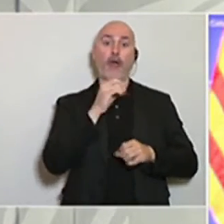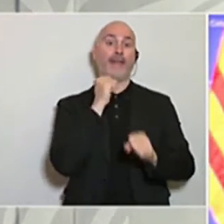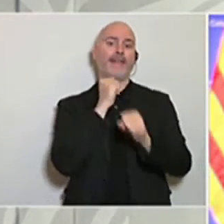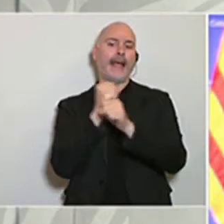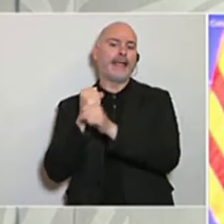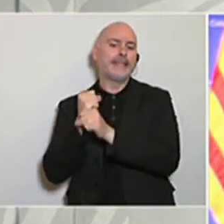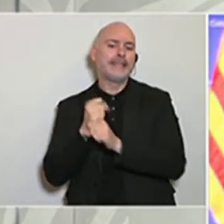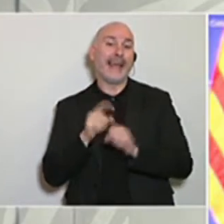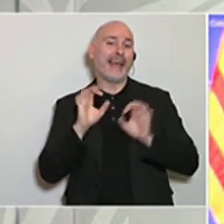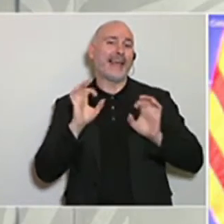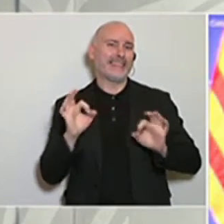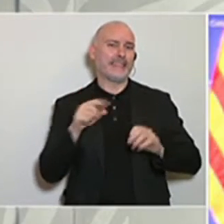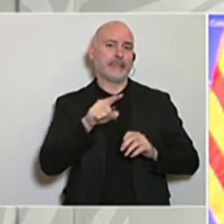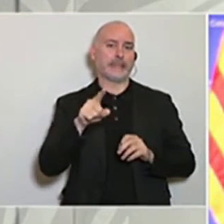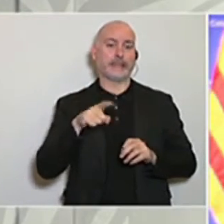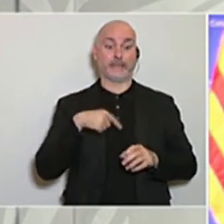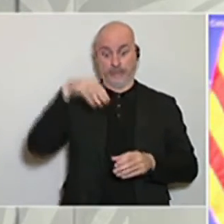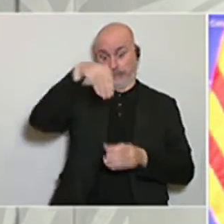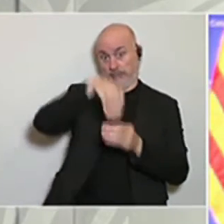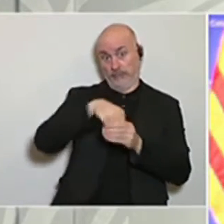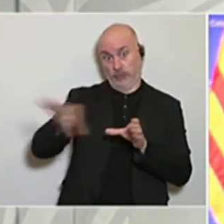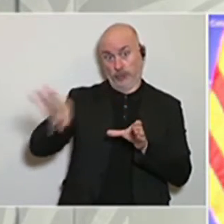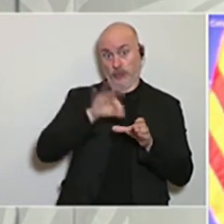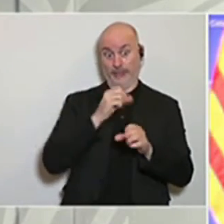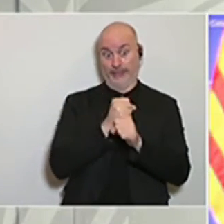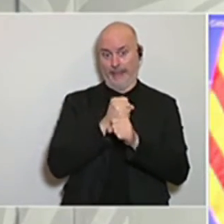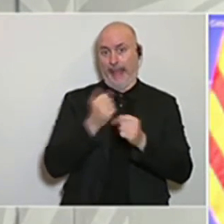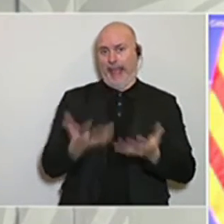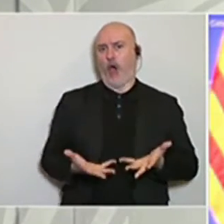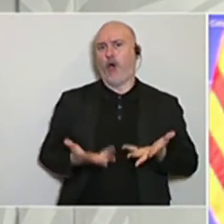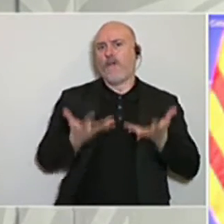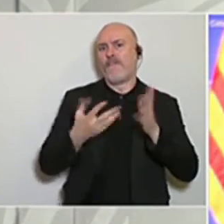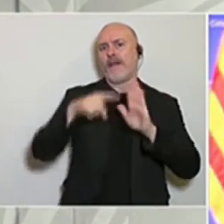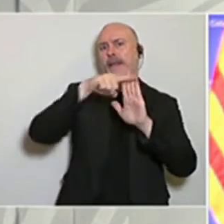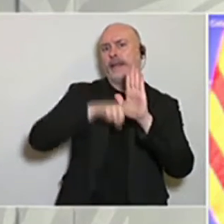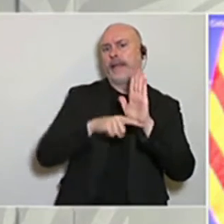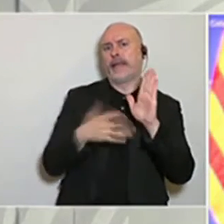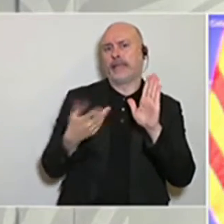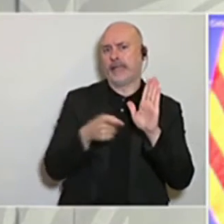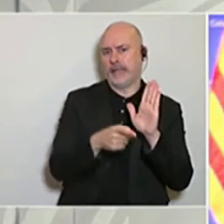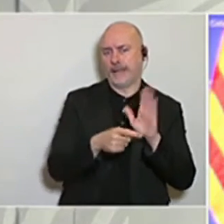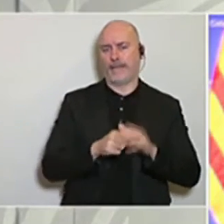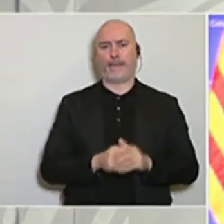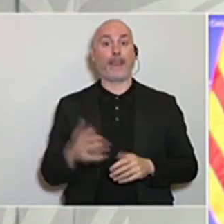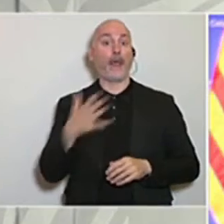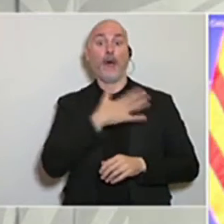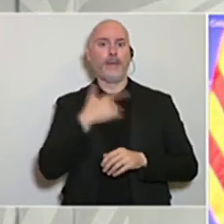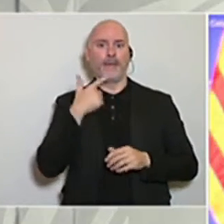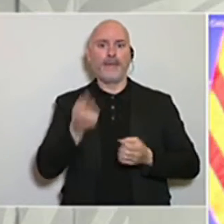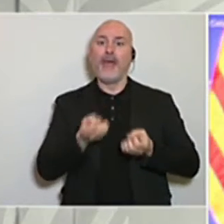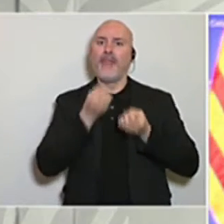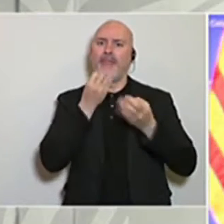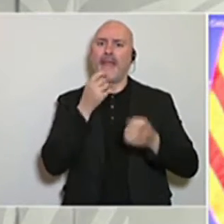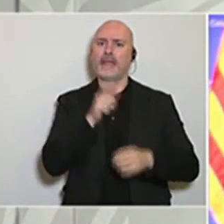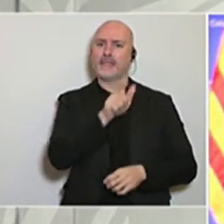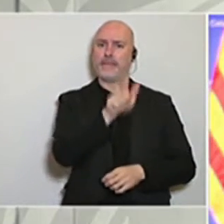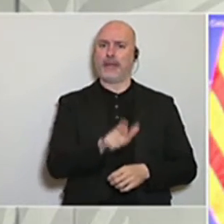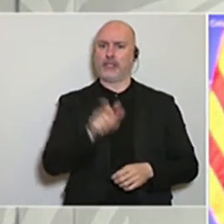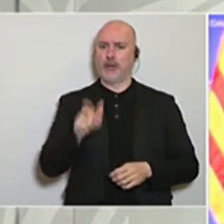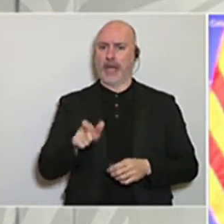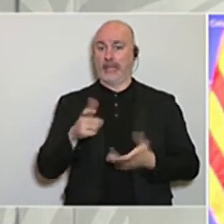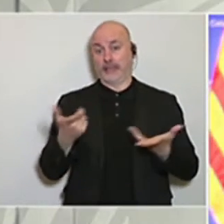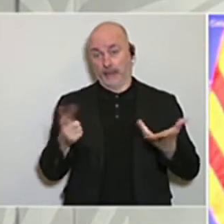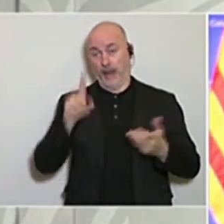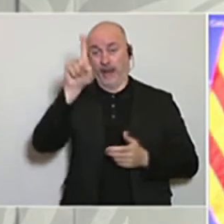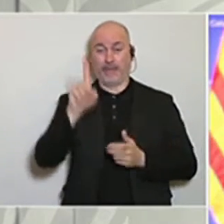s'hagin d'exercir en el lloc de treball que s'està oferint. D'aquesta manera es suprimeixen dades personals en la